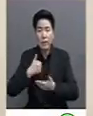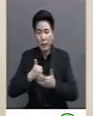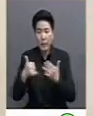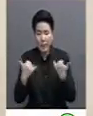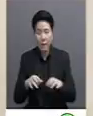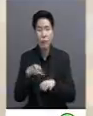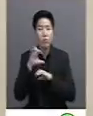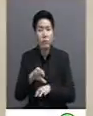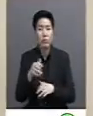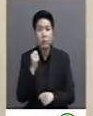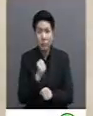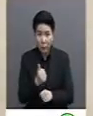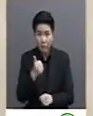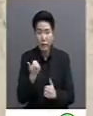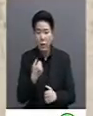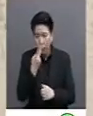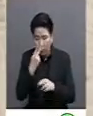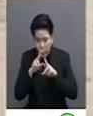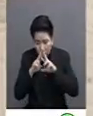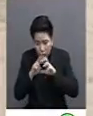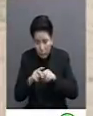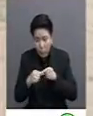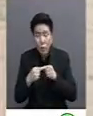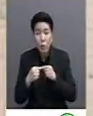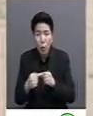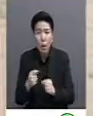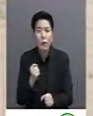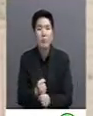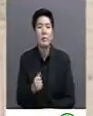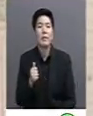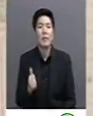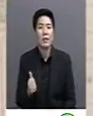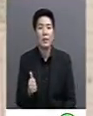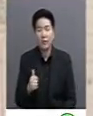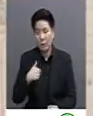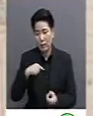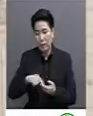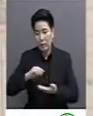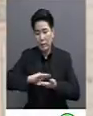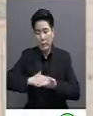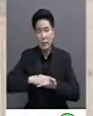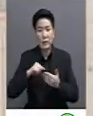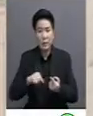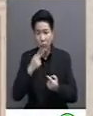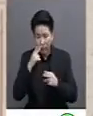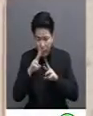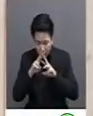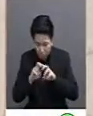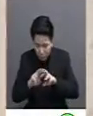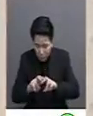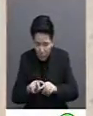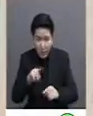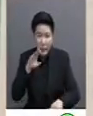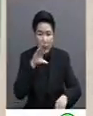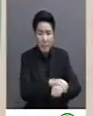ออนไลน์ได้ปรากฏว่าก็ไปสืบฮะจากตัวของบัญชีเนี่ยนะฮะจนมาจับกลุ่ม